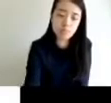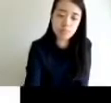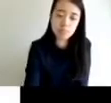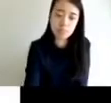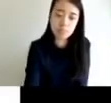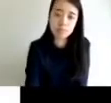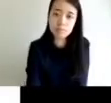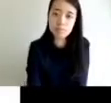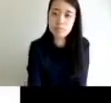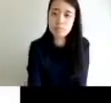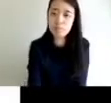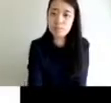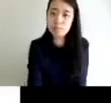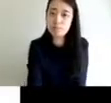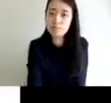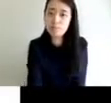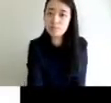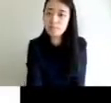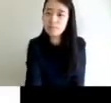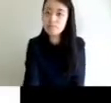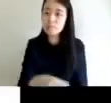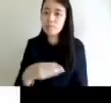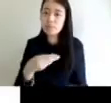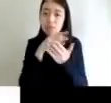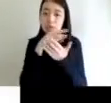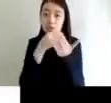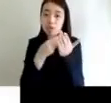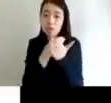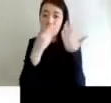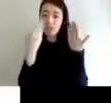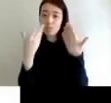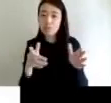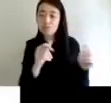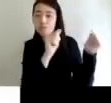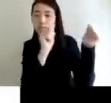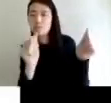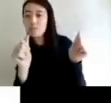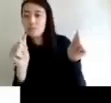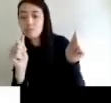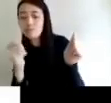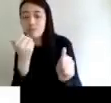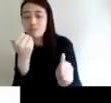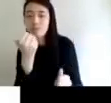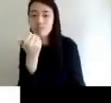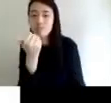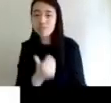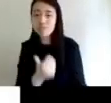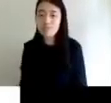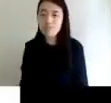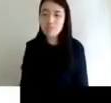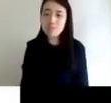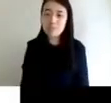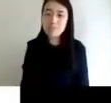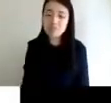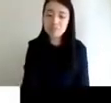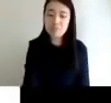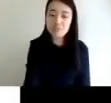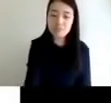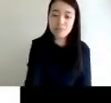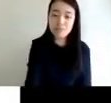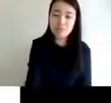朋友仔已經完成咗啦，如果完成咗咧，可以我咁樣啦，俾幾幅畫俾大家睇